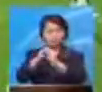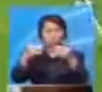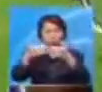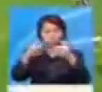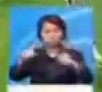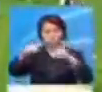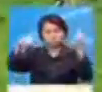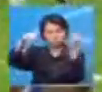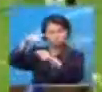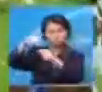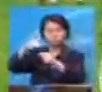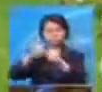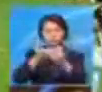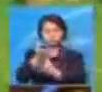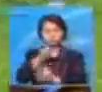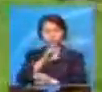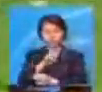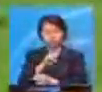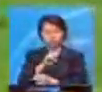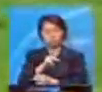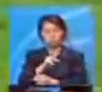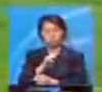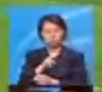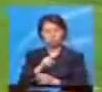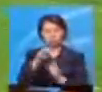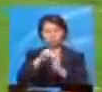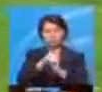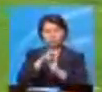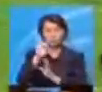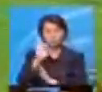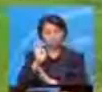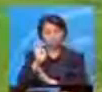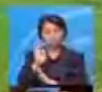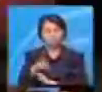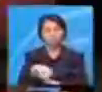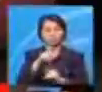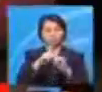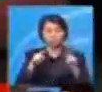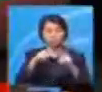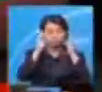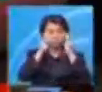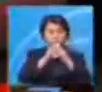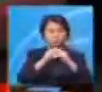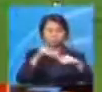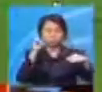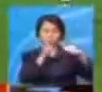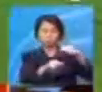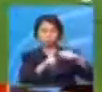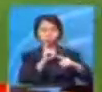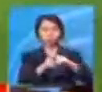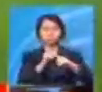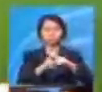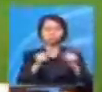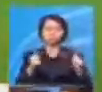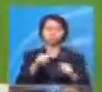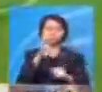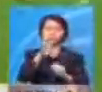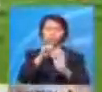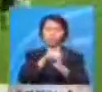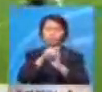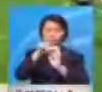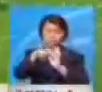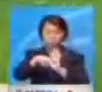membuka Tira jaringan menerusiit Sod pada minit ke namun Pahang menyamakan kedudukan satu sama 4 minit